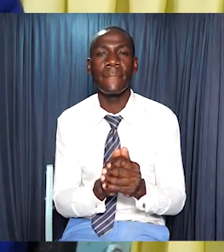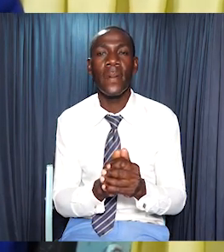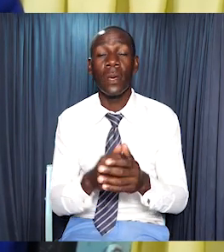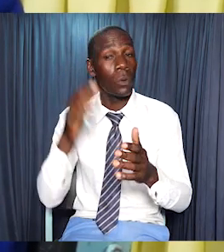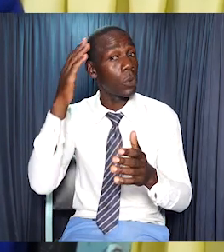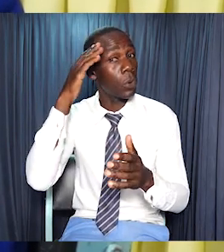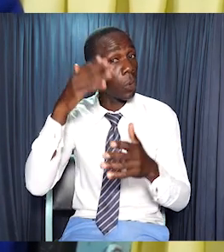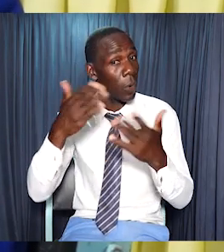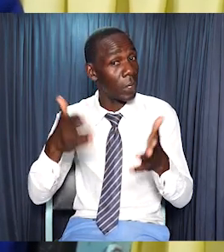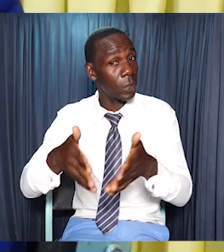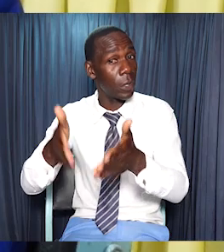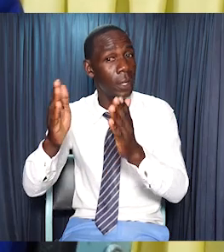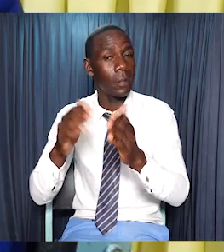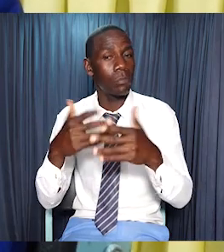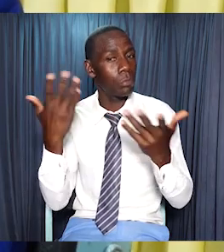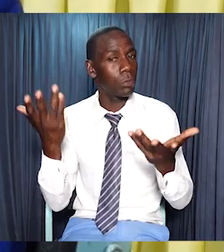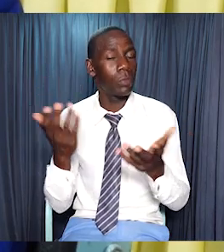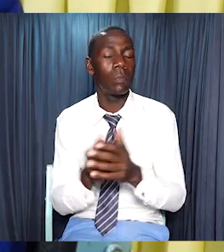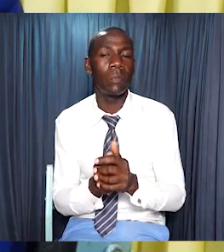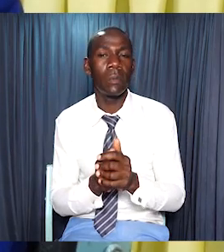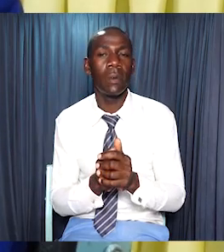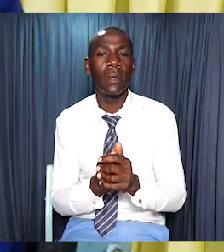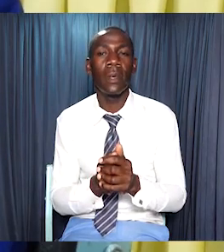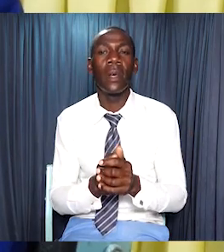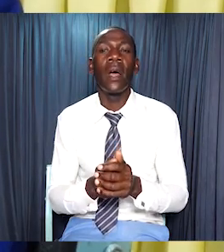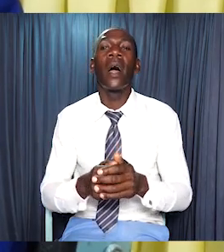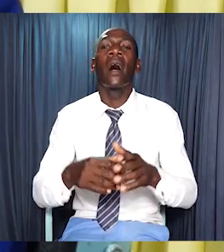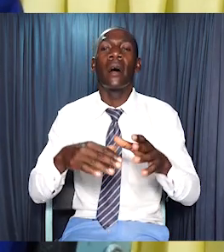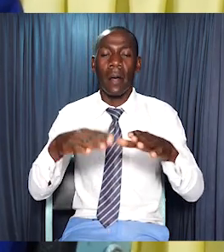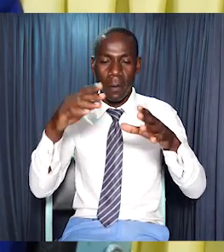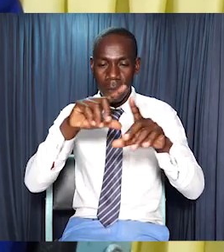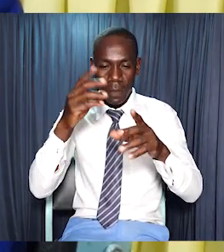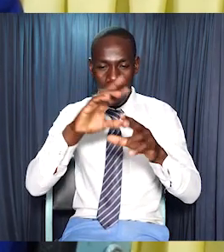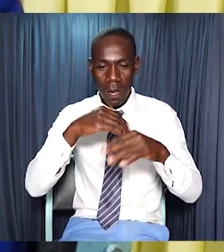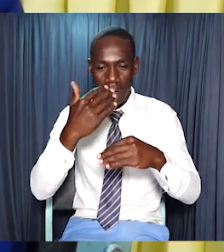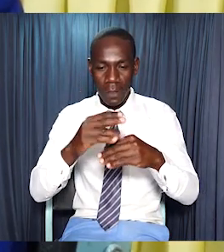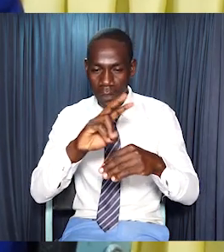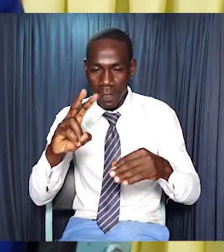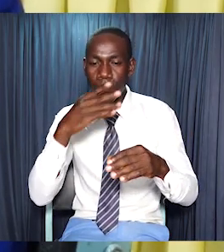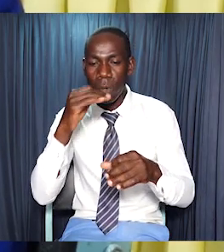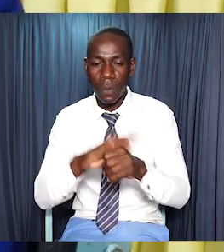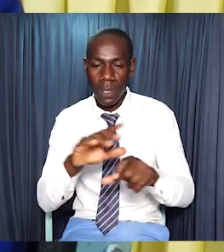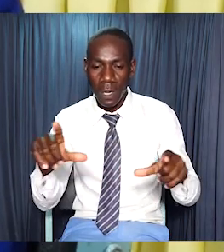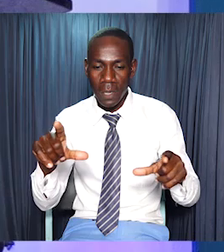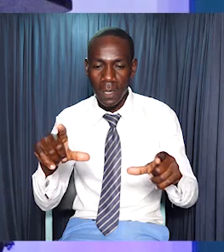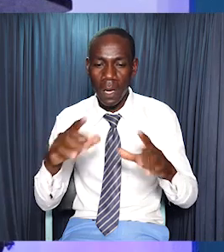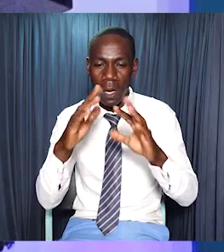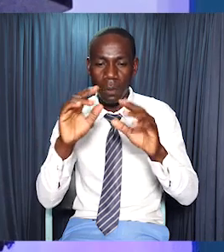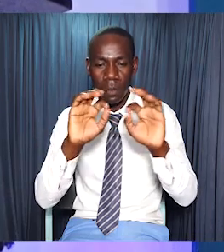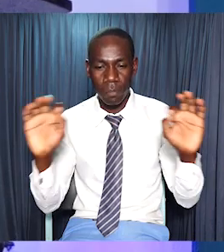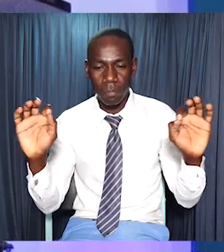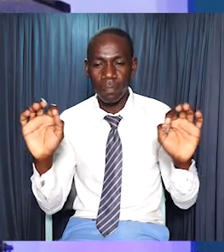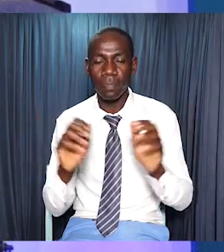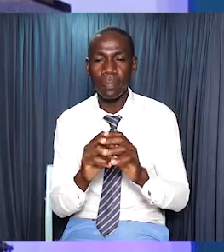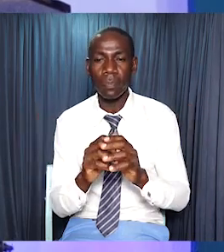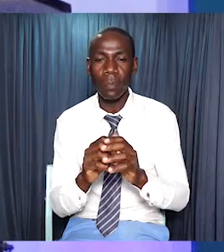Asijua aendako anaenda. Not knowing where he was going to. Haya amefika ndio nchi hii. There has got to the promised land. Makao hakuna. No place to